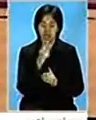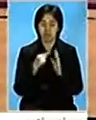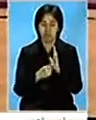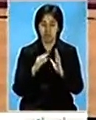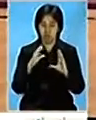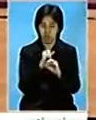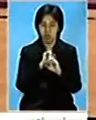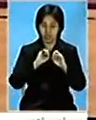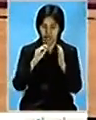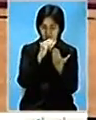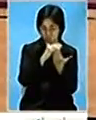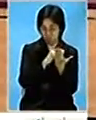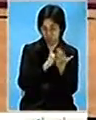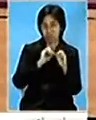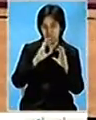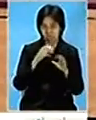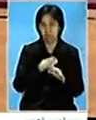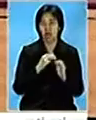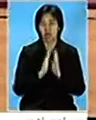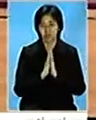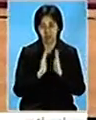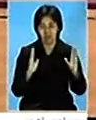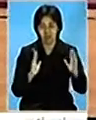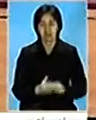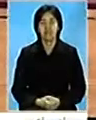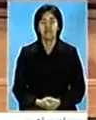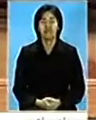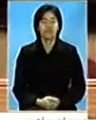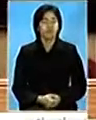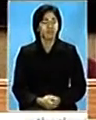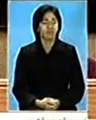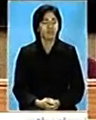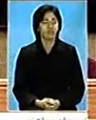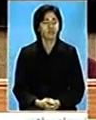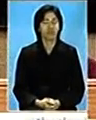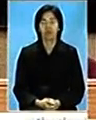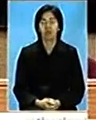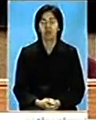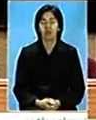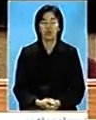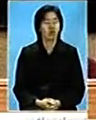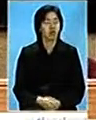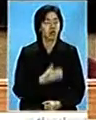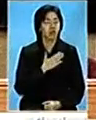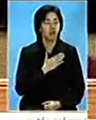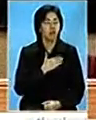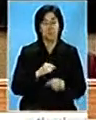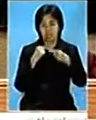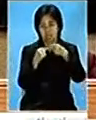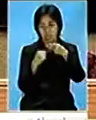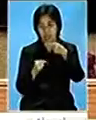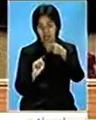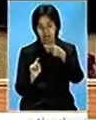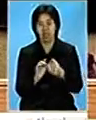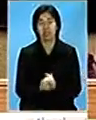ยุทธศาสตร์ก็คงจะชัดเจนมากกว่านี้ขอบพระคุณค่ะ ท่านสมาชิกครับผมจะลำดับอย่างนี้นะครับเพราะจะ